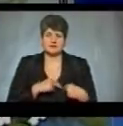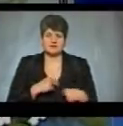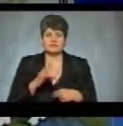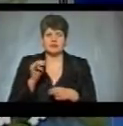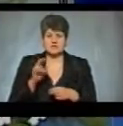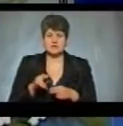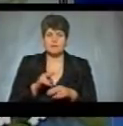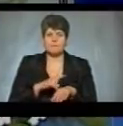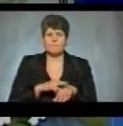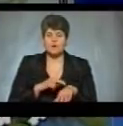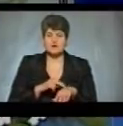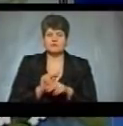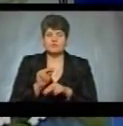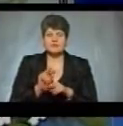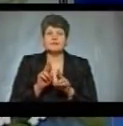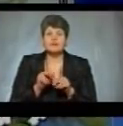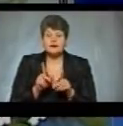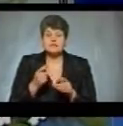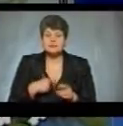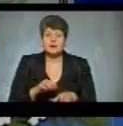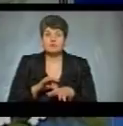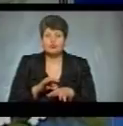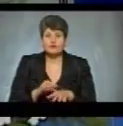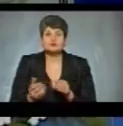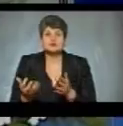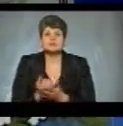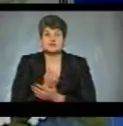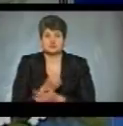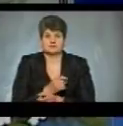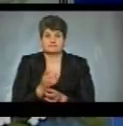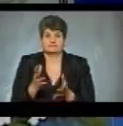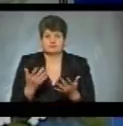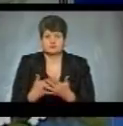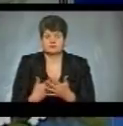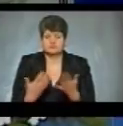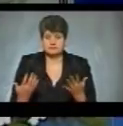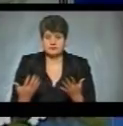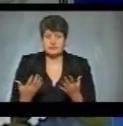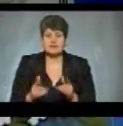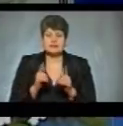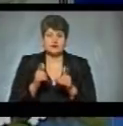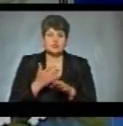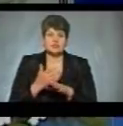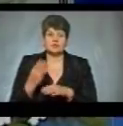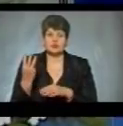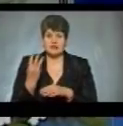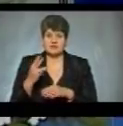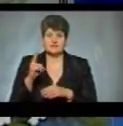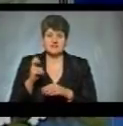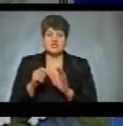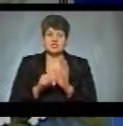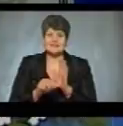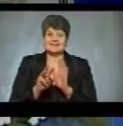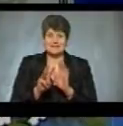Нацполіції навчатимуть, як діяти під час виявлення зброї чи вибухових пристроїв. Зазначу, згідно з частиною 3 статті